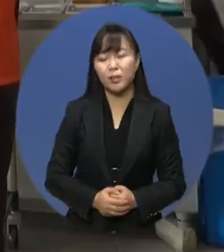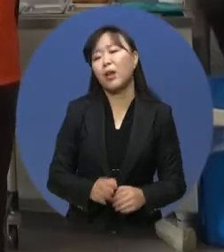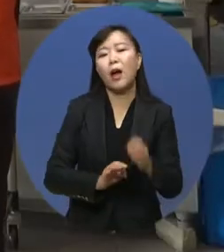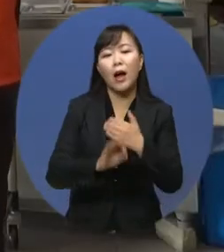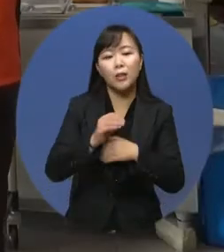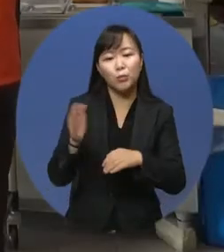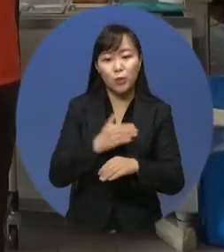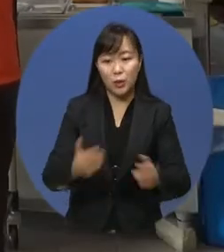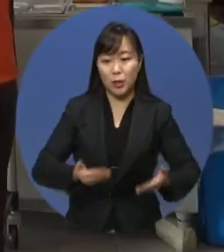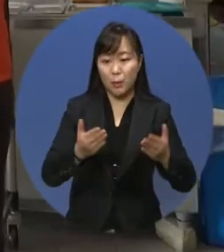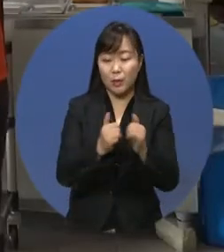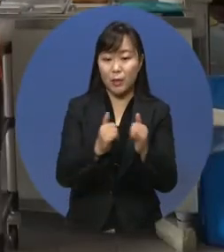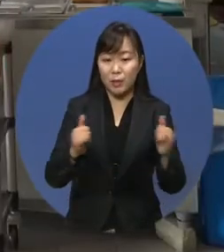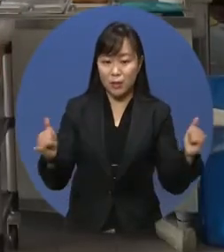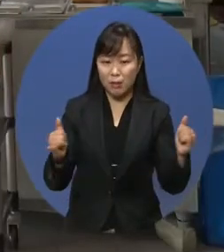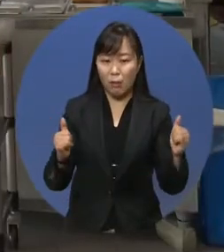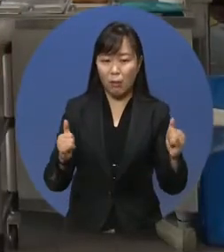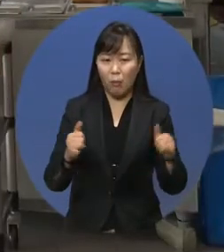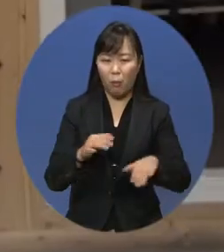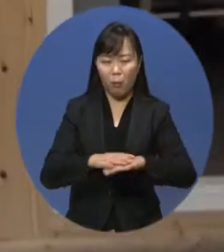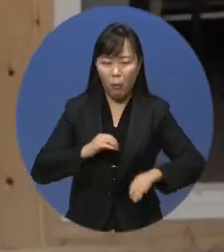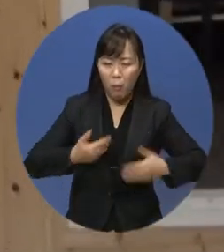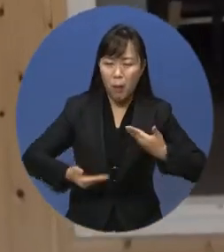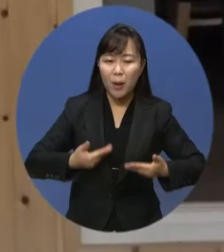아침부터 자원봉사자들은 성결이 분주합니다.